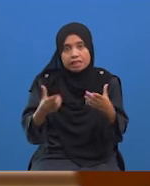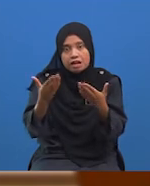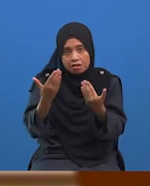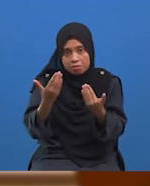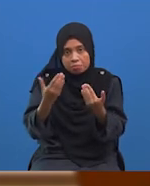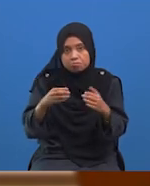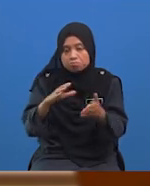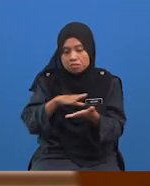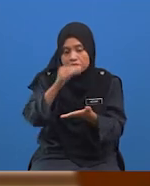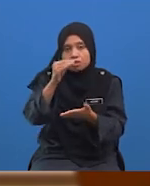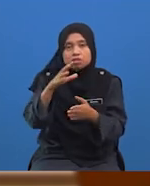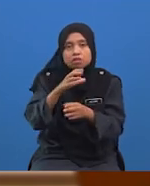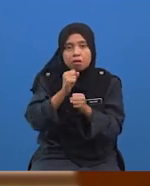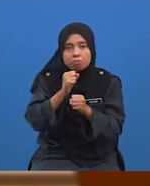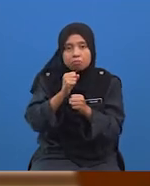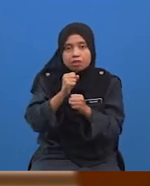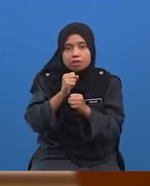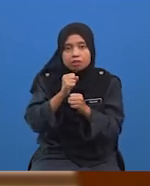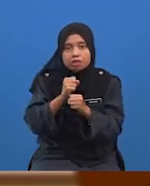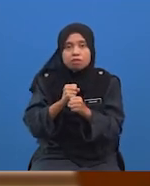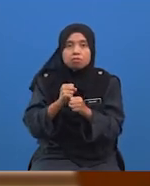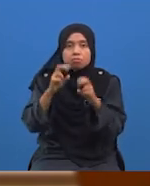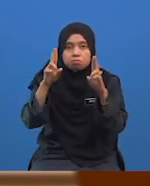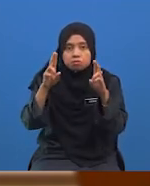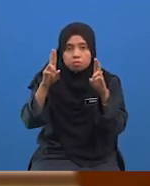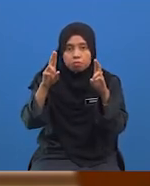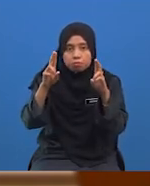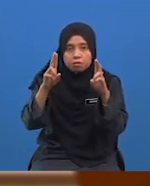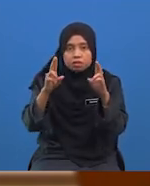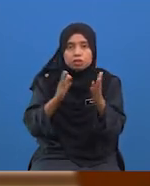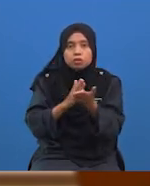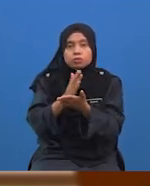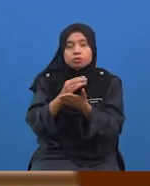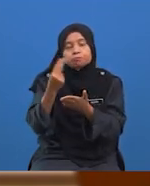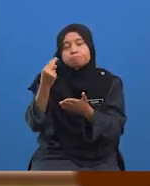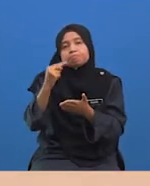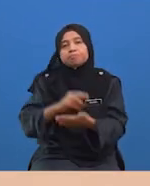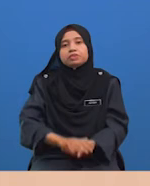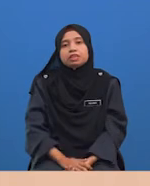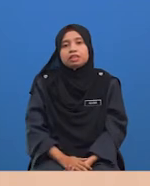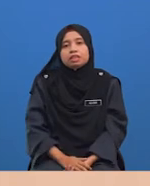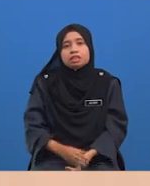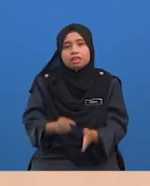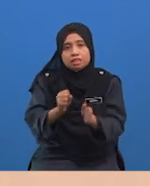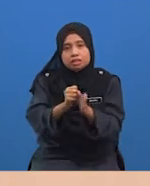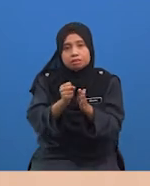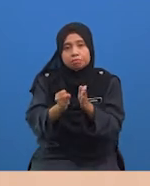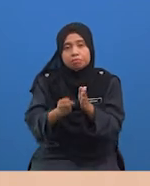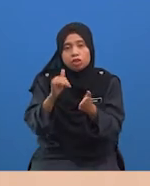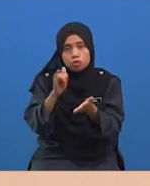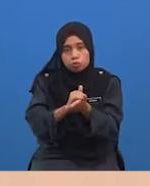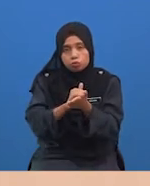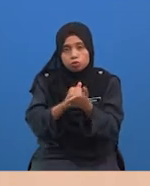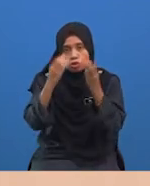Diharapkan pelajar dapat mempelajari topik yang seterusnya dalam bab ini nanti. Di samping itu juga,